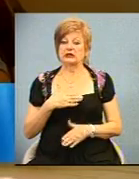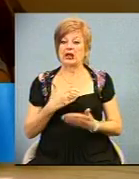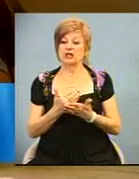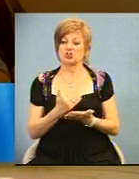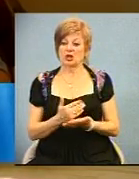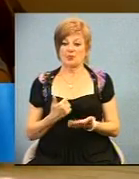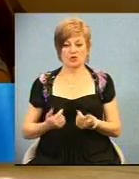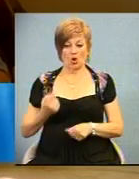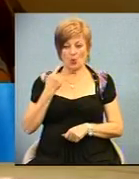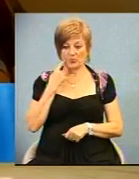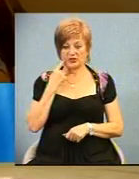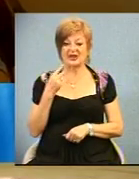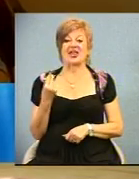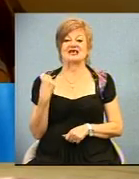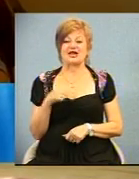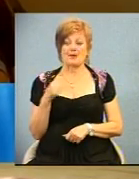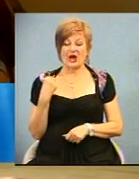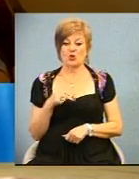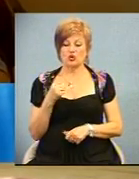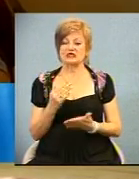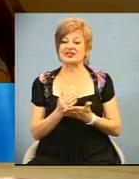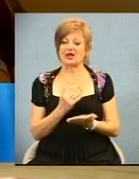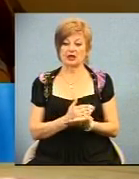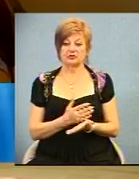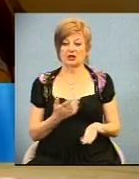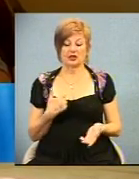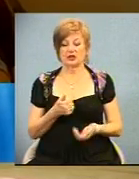мені обідно, що запорожські. Я не можу,